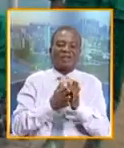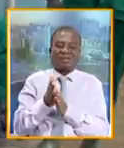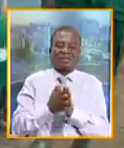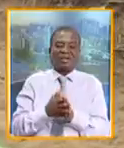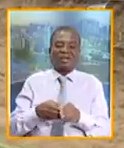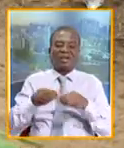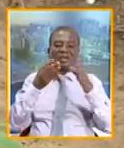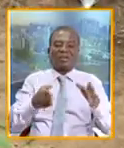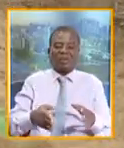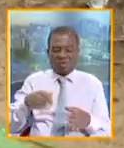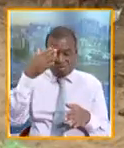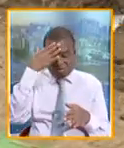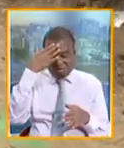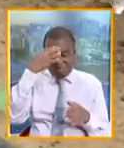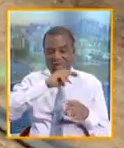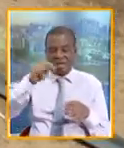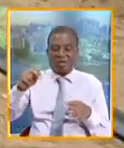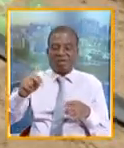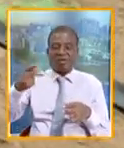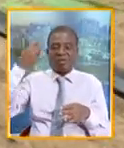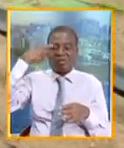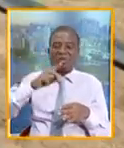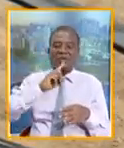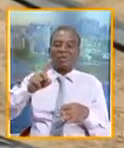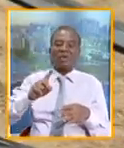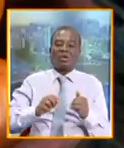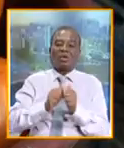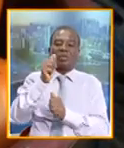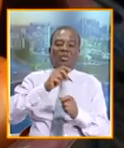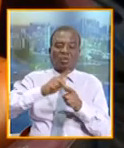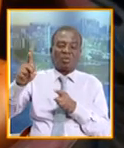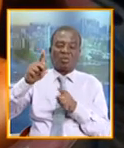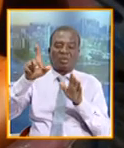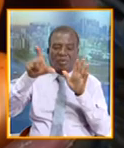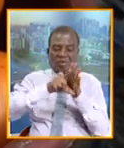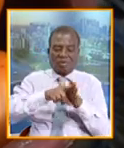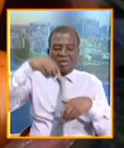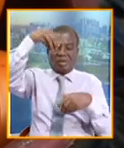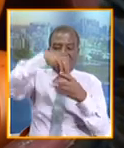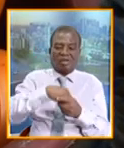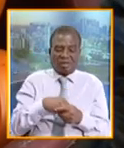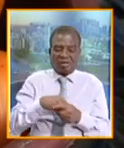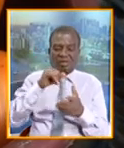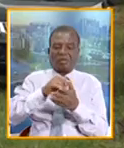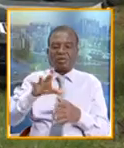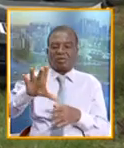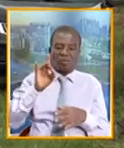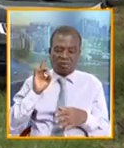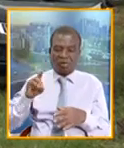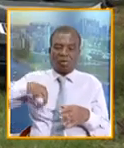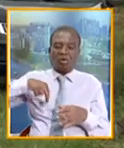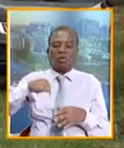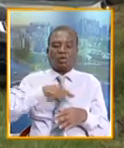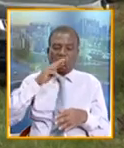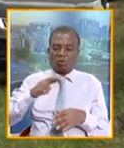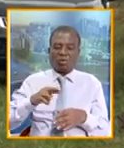ils mettent leurs connaissances à niveau pour être plus professionnels dans le domaine qu'ils ont choisi. Nous sommes sur